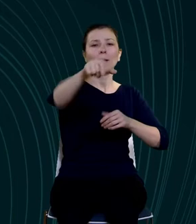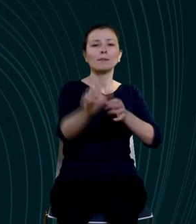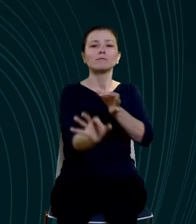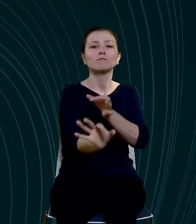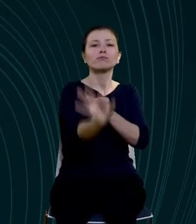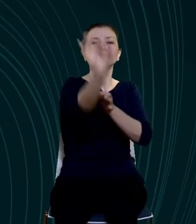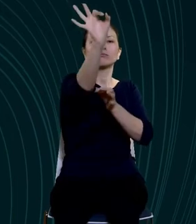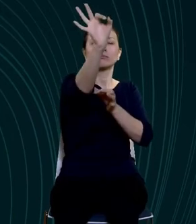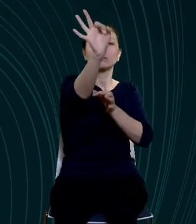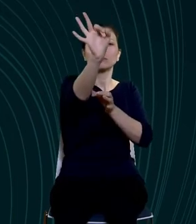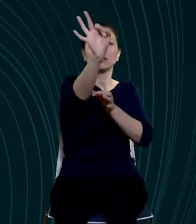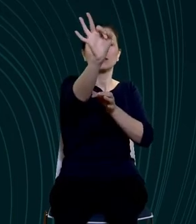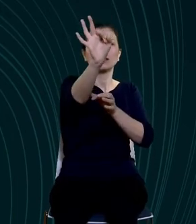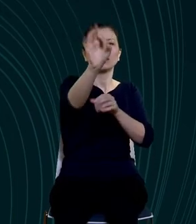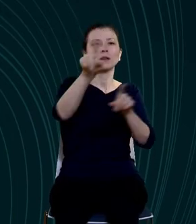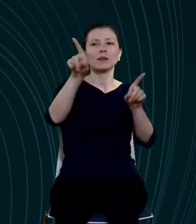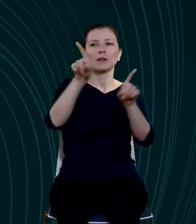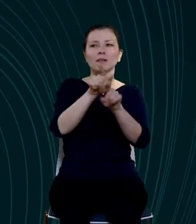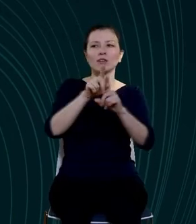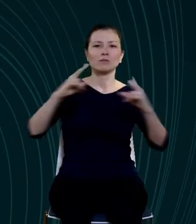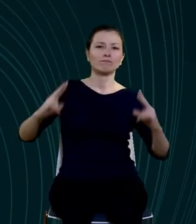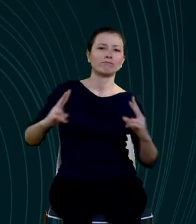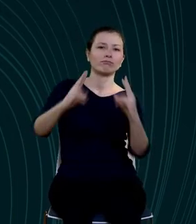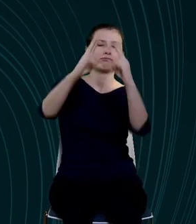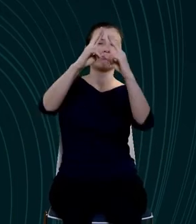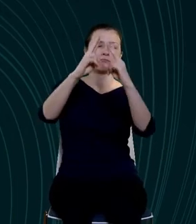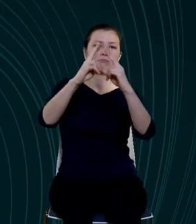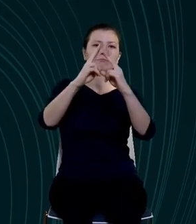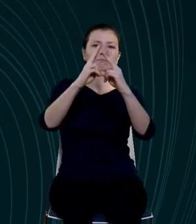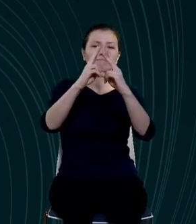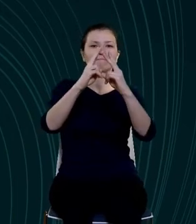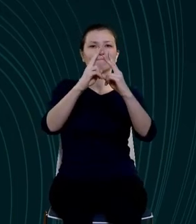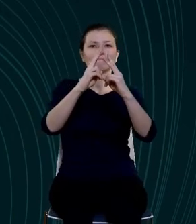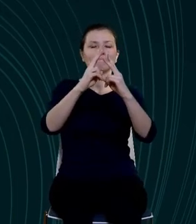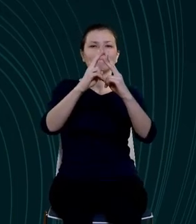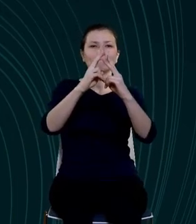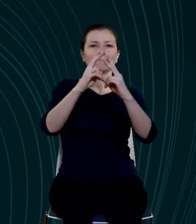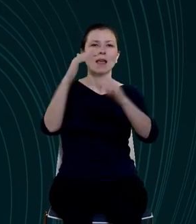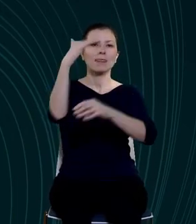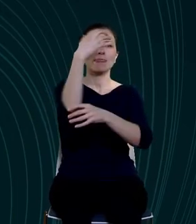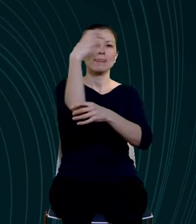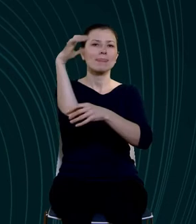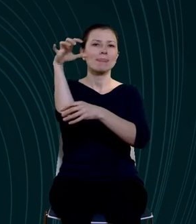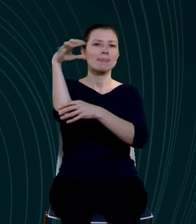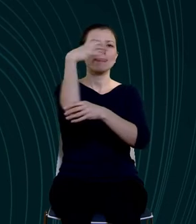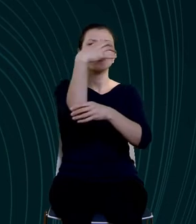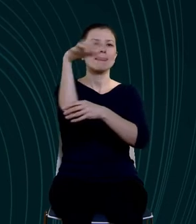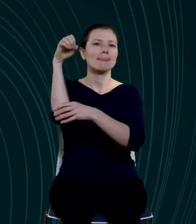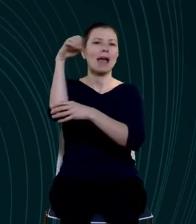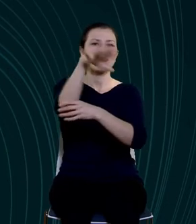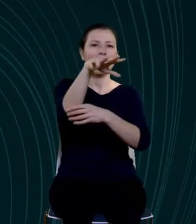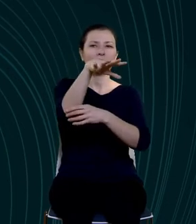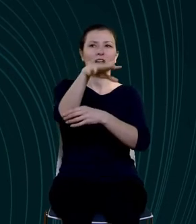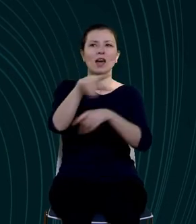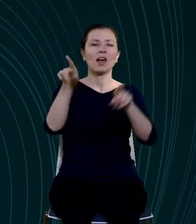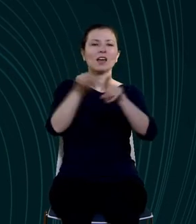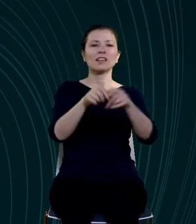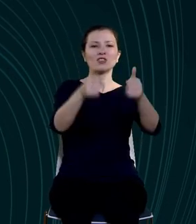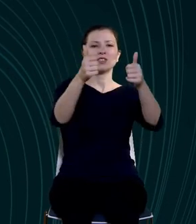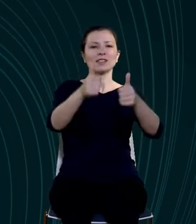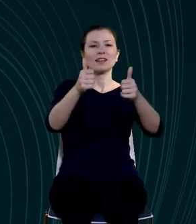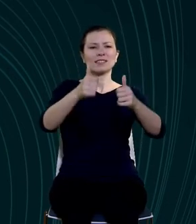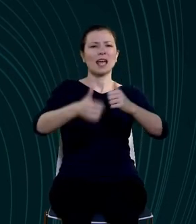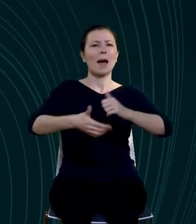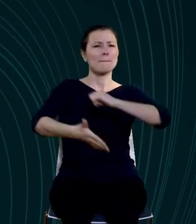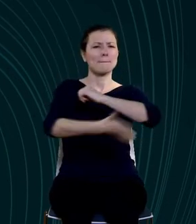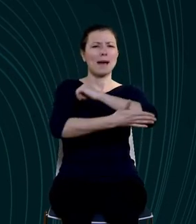radiowo-telewizyjny ośrodek nadawczy, są też stacje bazowe, właściwie z pełną możliwą obsadą